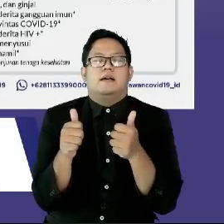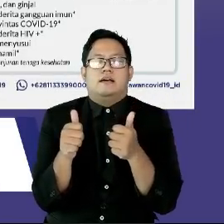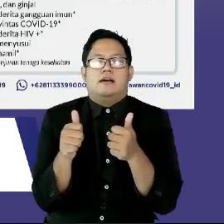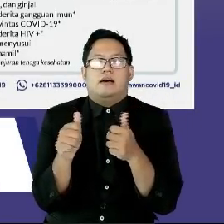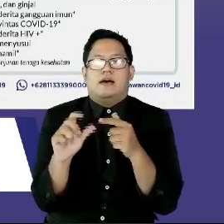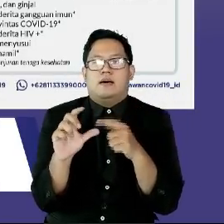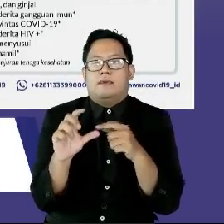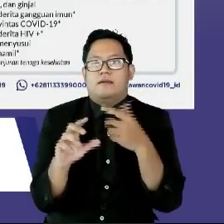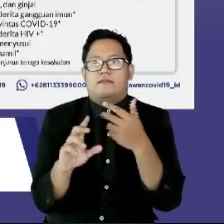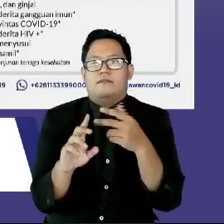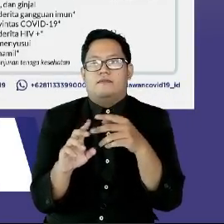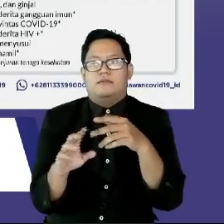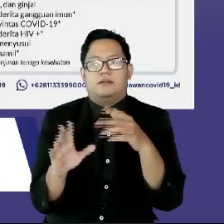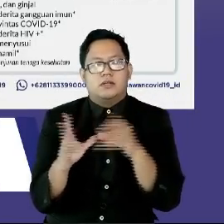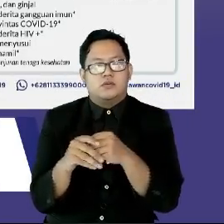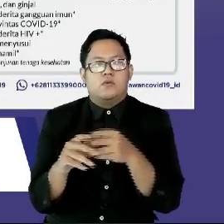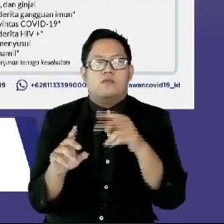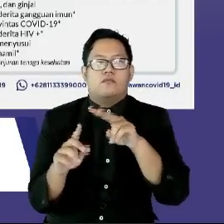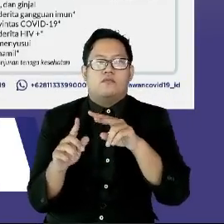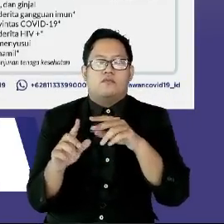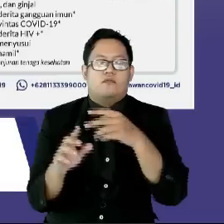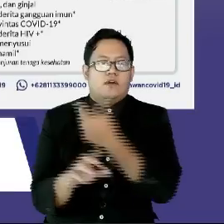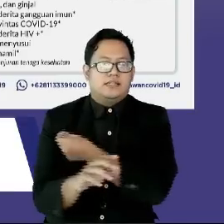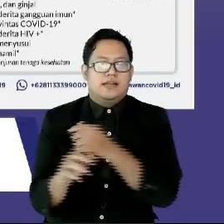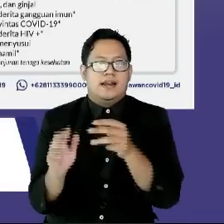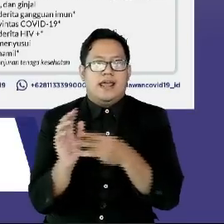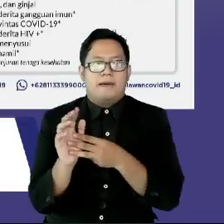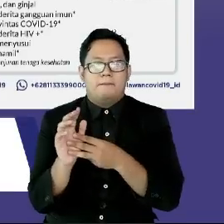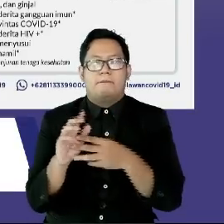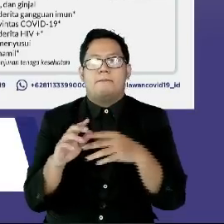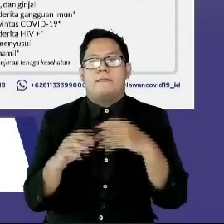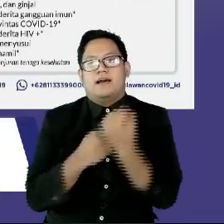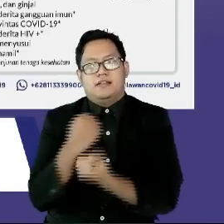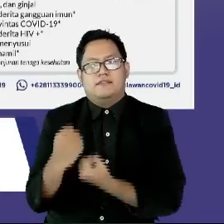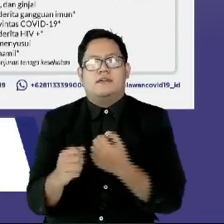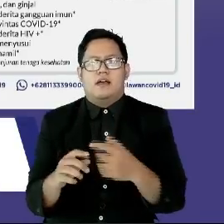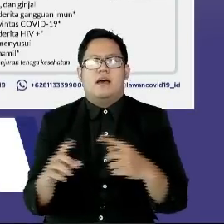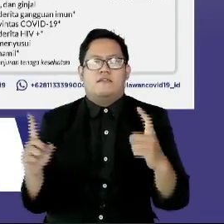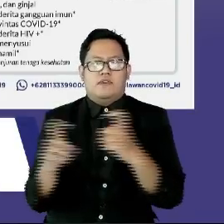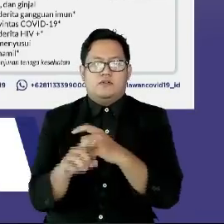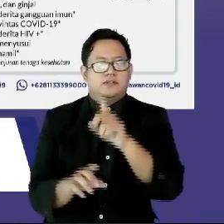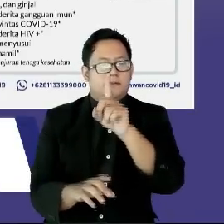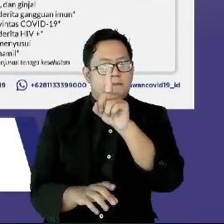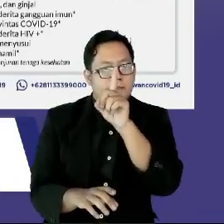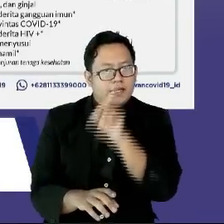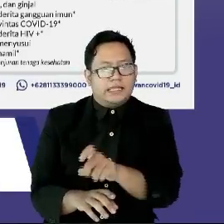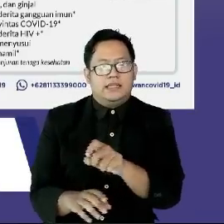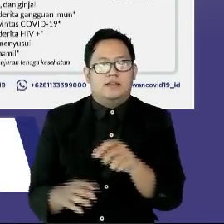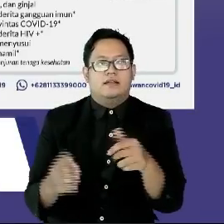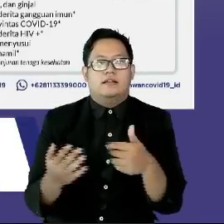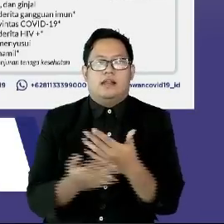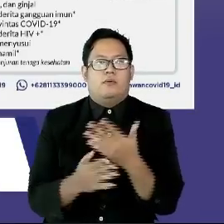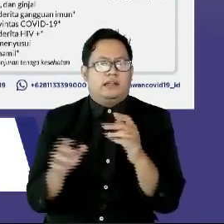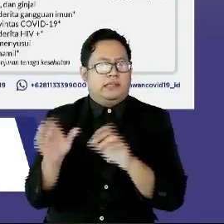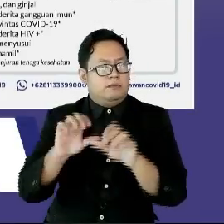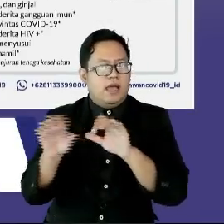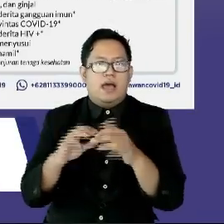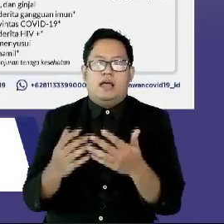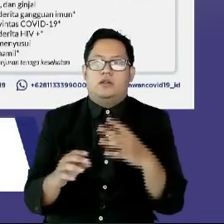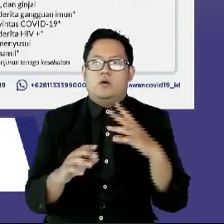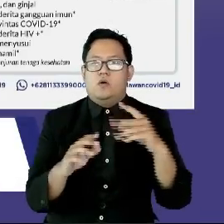menjadi vaksin inaktif dengan virus yang telah dimatikan oleh senyawa kimia, pemanasan, atau